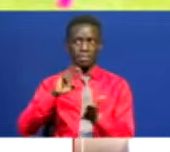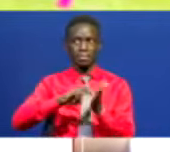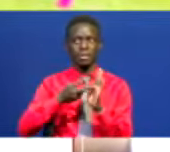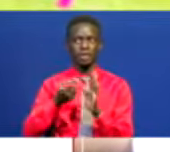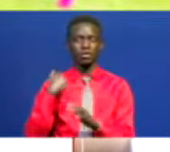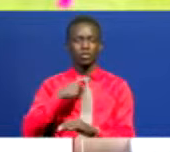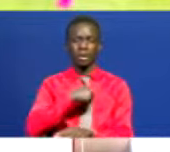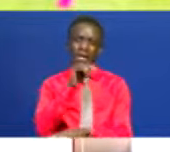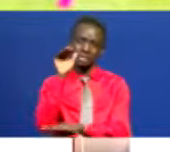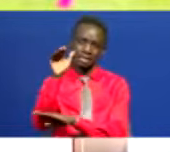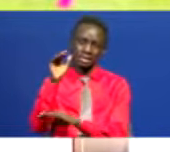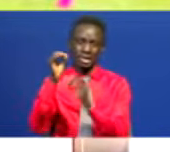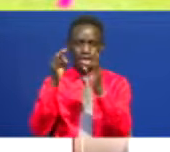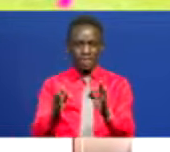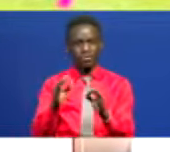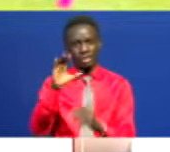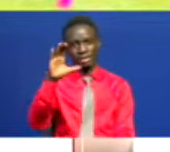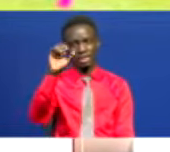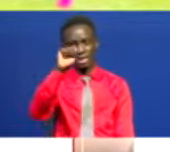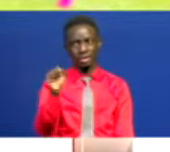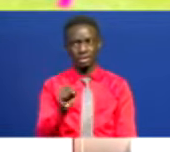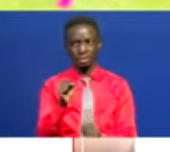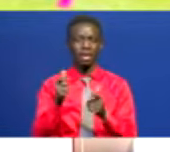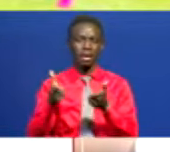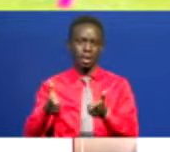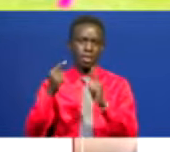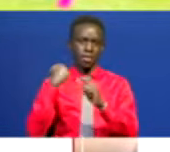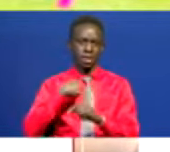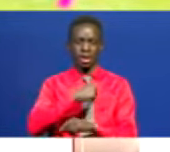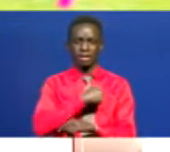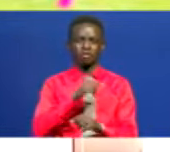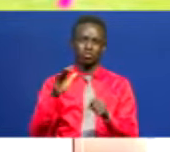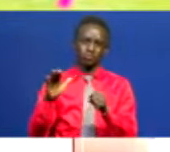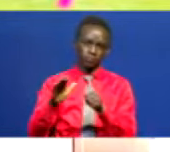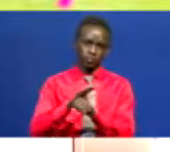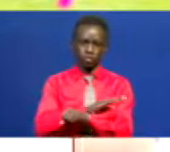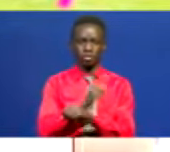that if the CS will just allow us also to be trained, fully